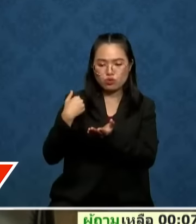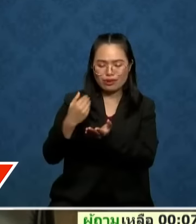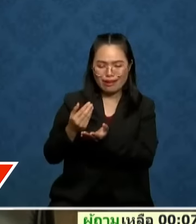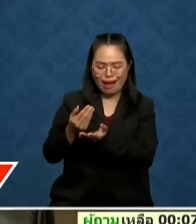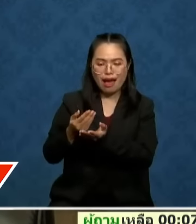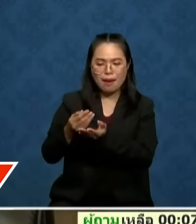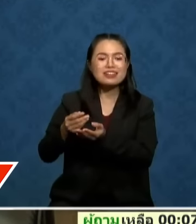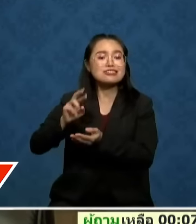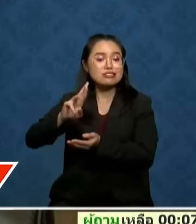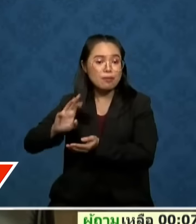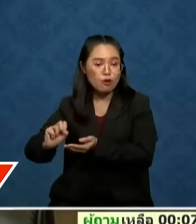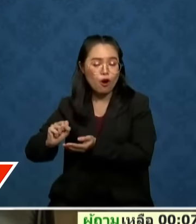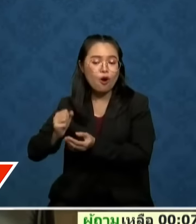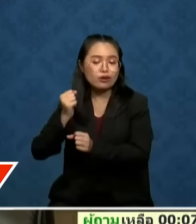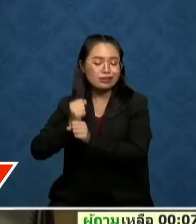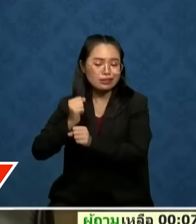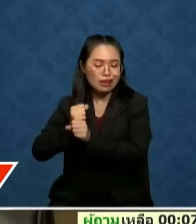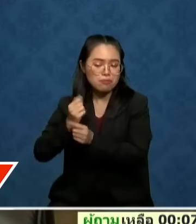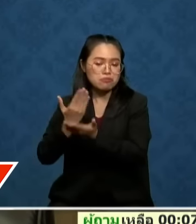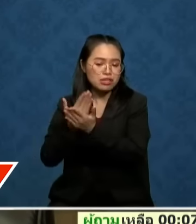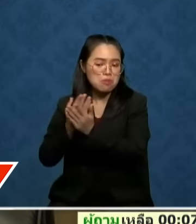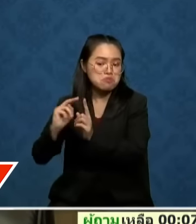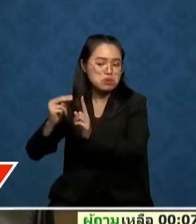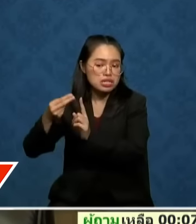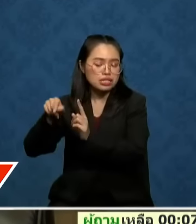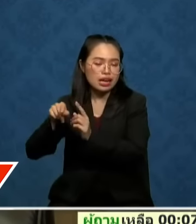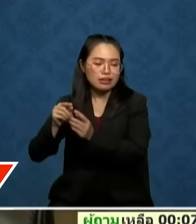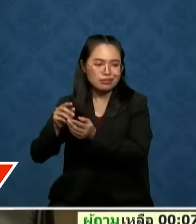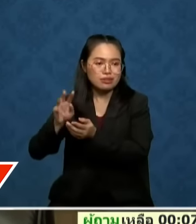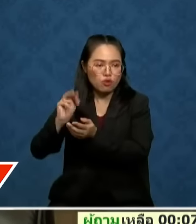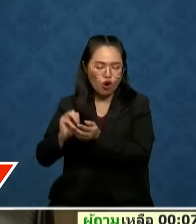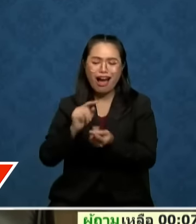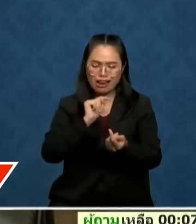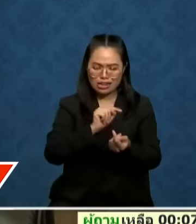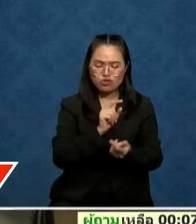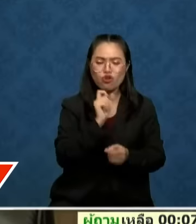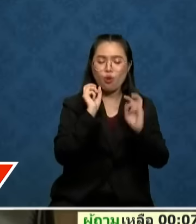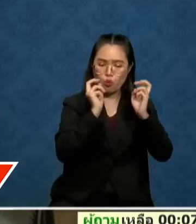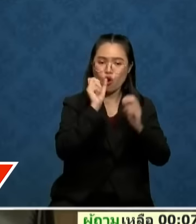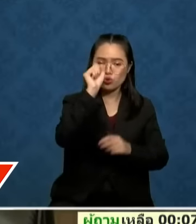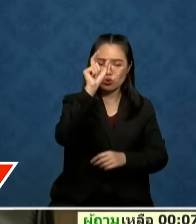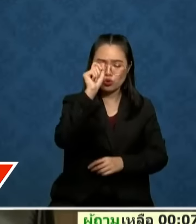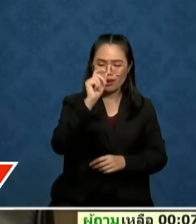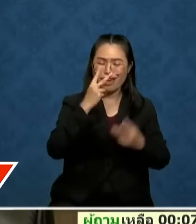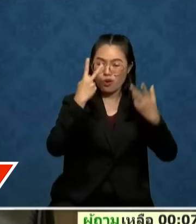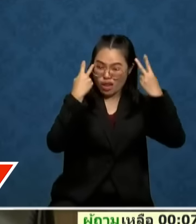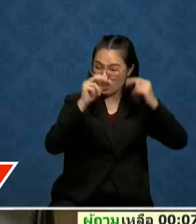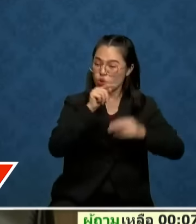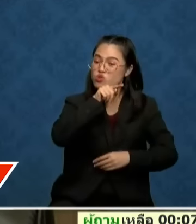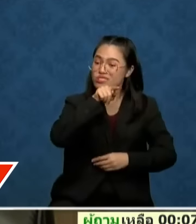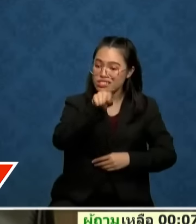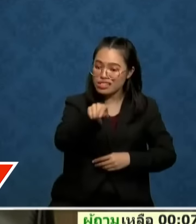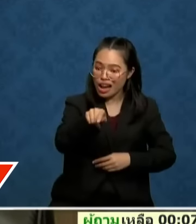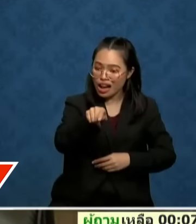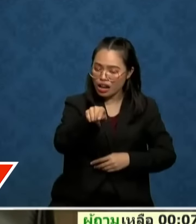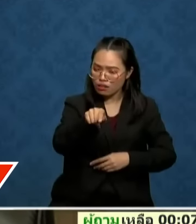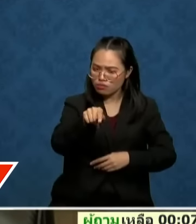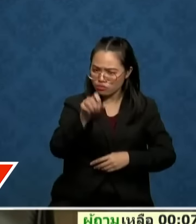ยังไงก็เหลือเพื่อแก้ปัญหาฉุกเฉินครับและเรื่องนี้ก็ฉุกเฉินและท่านนายกก็สั่งท่านที่ยืนอยู่ข้างๆเอง